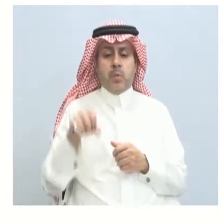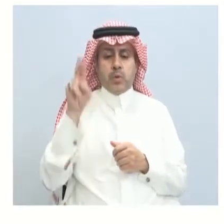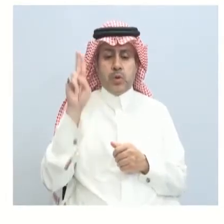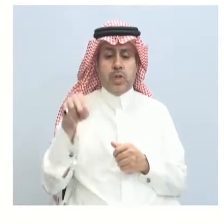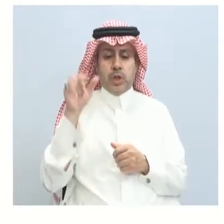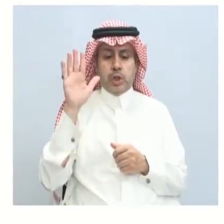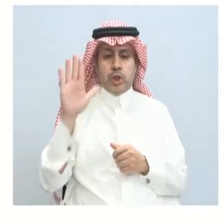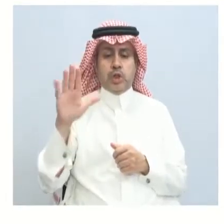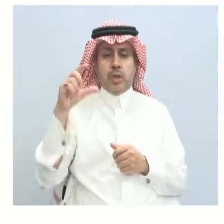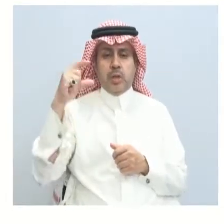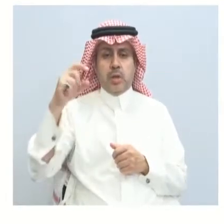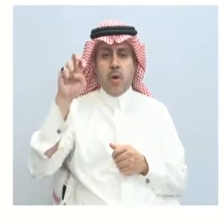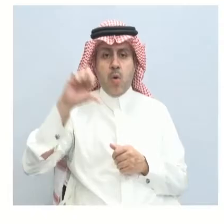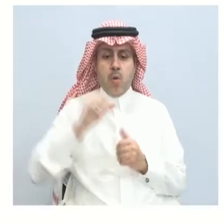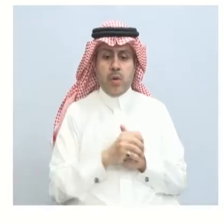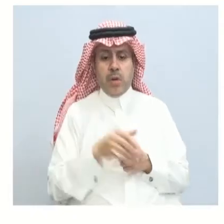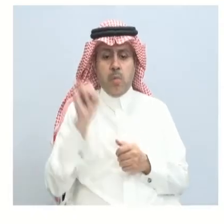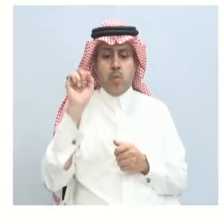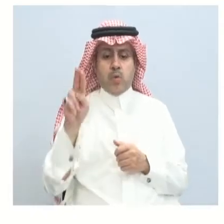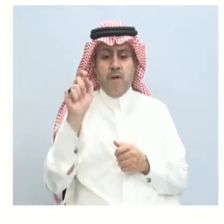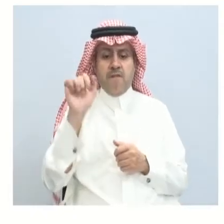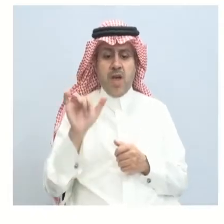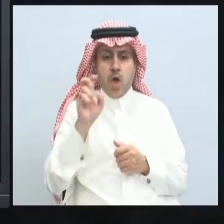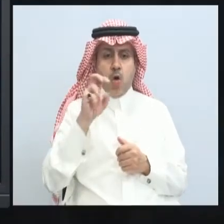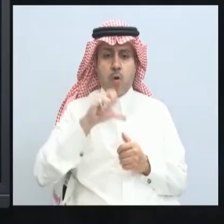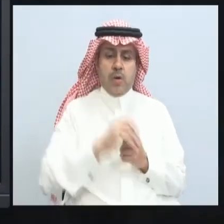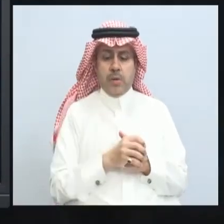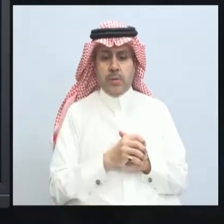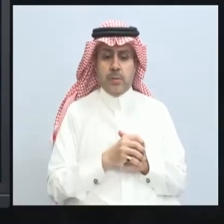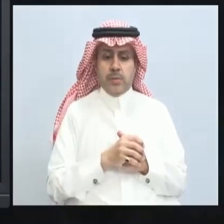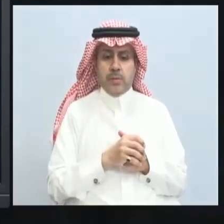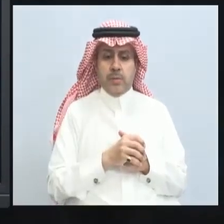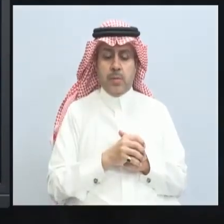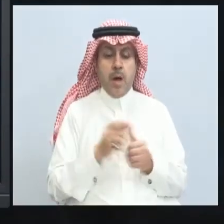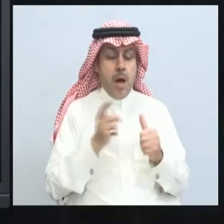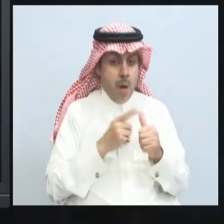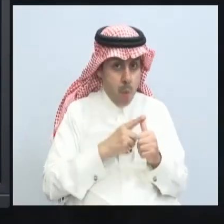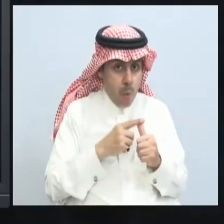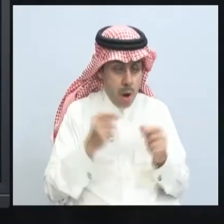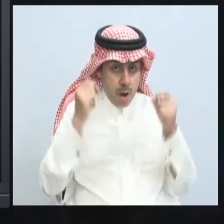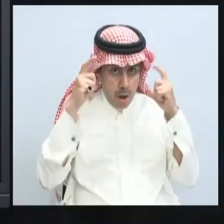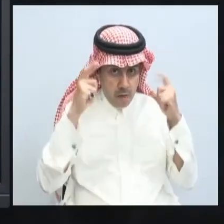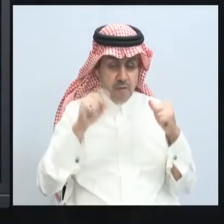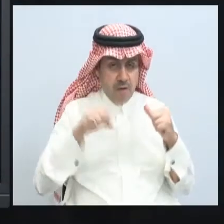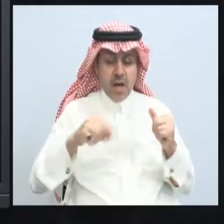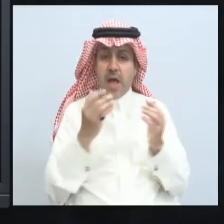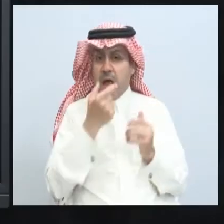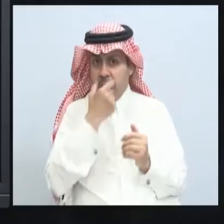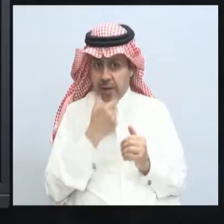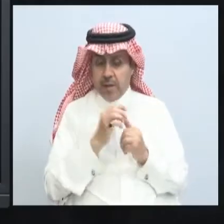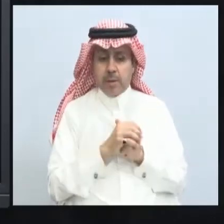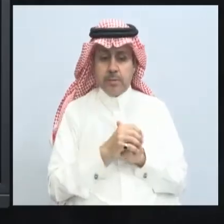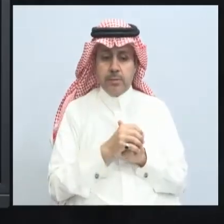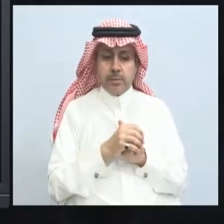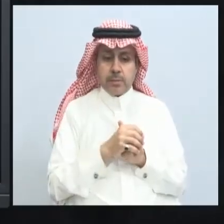المتفيهقون في هذا الحديث كما جرت العاده اول ما نتعلم منه ونتد فيه ما